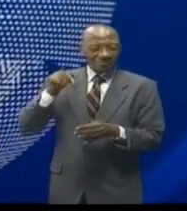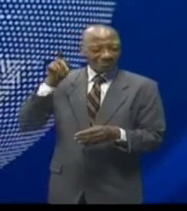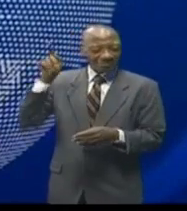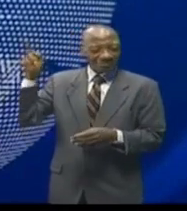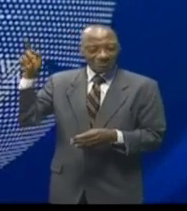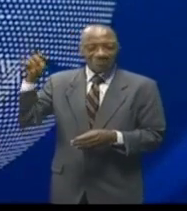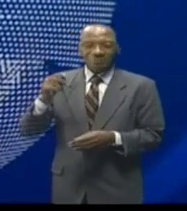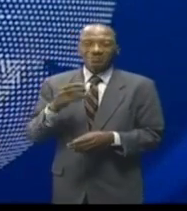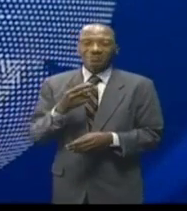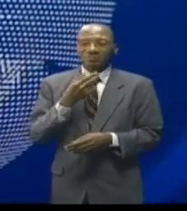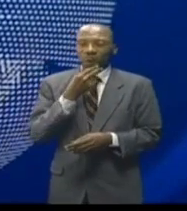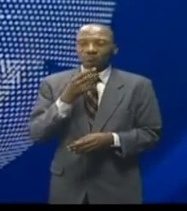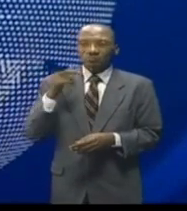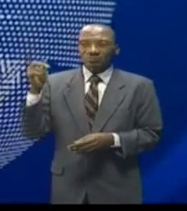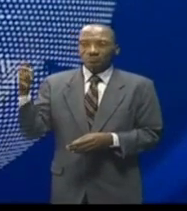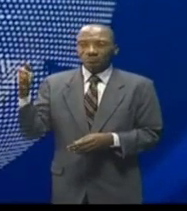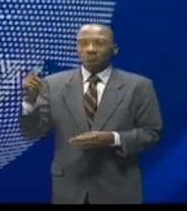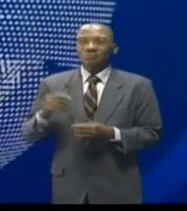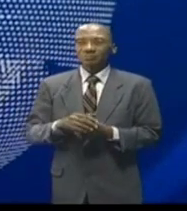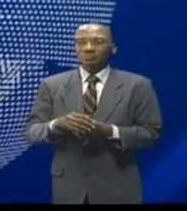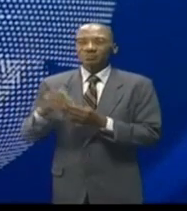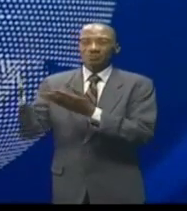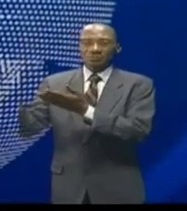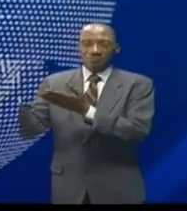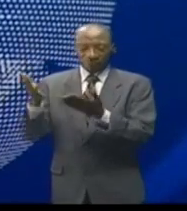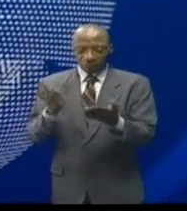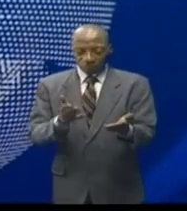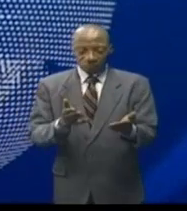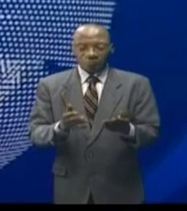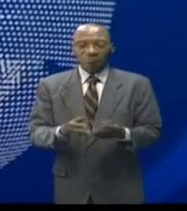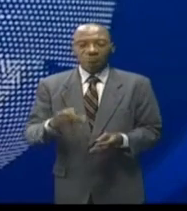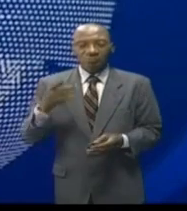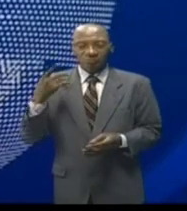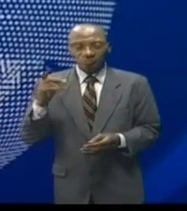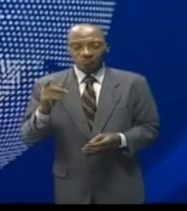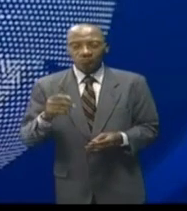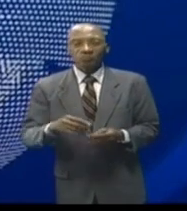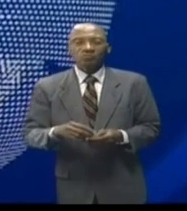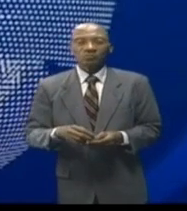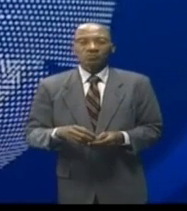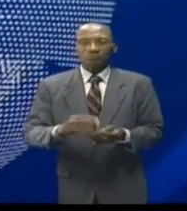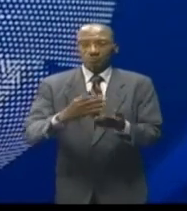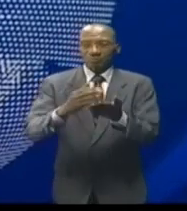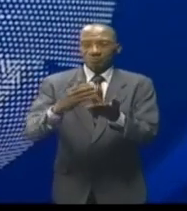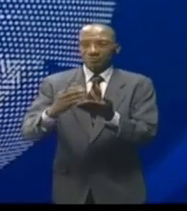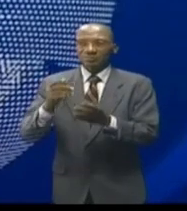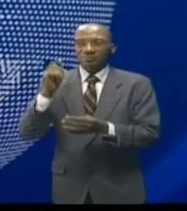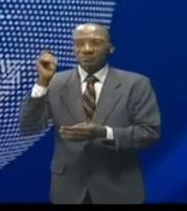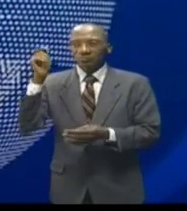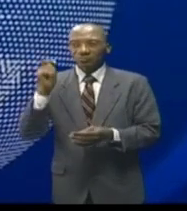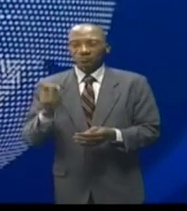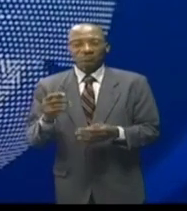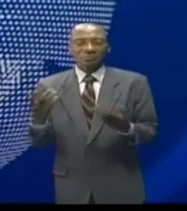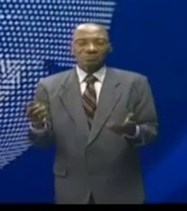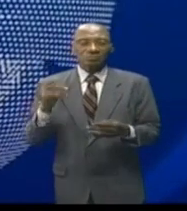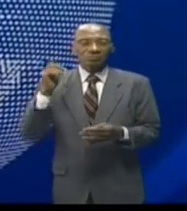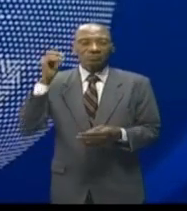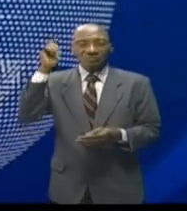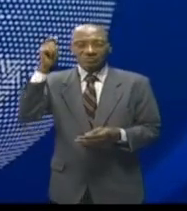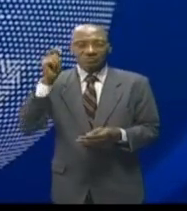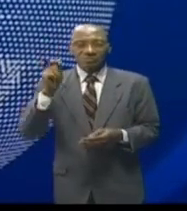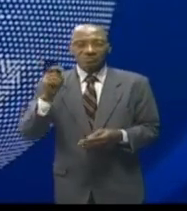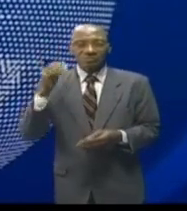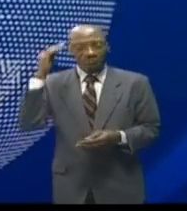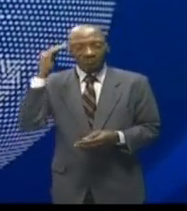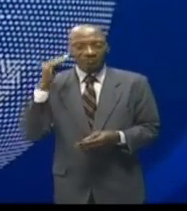d'être remis au veuves militaire du camp Bumba et c'est la vie ministre de la Défense nationale Serafina